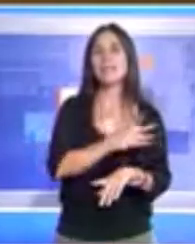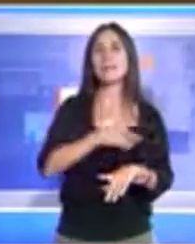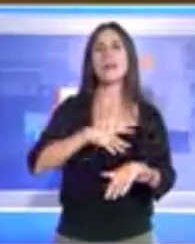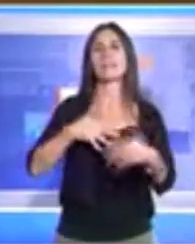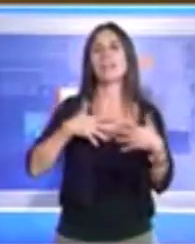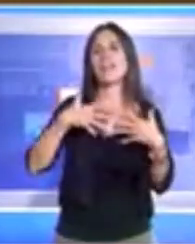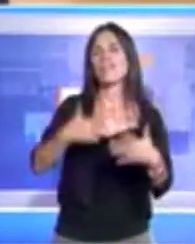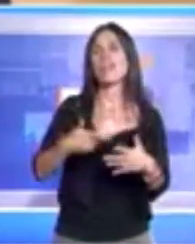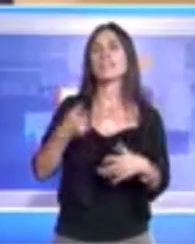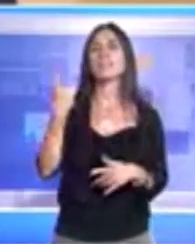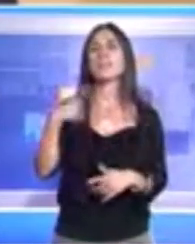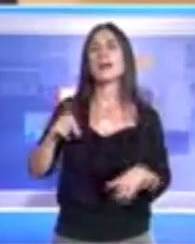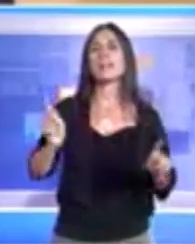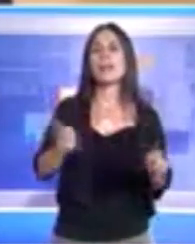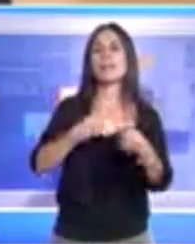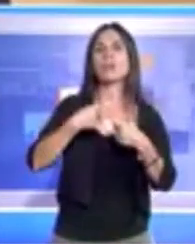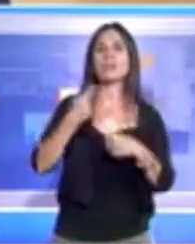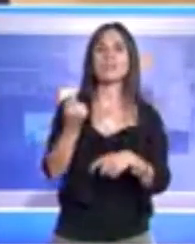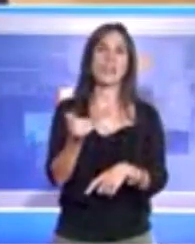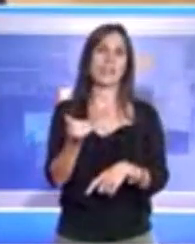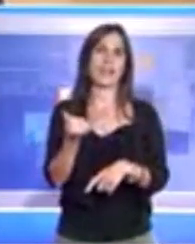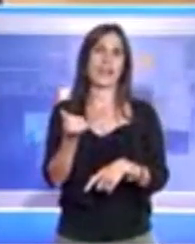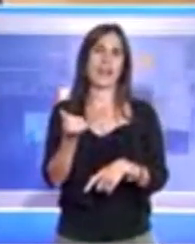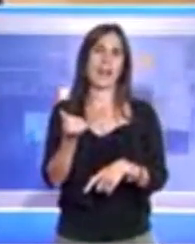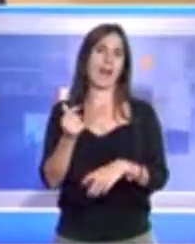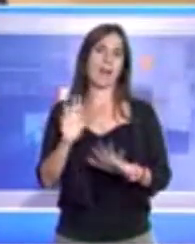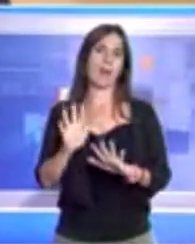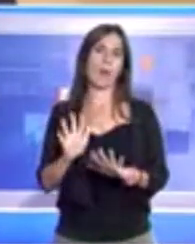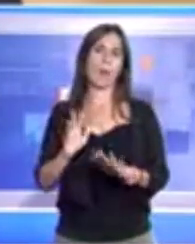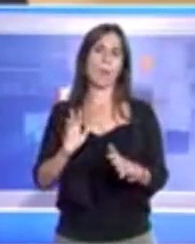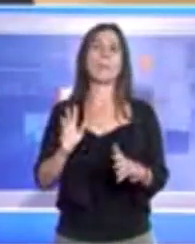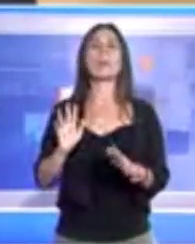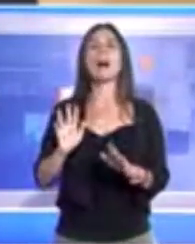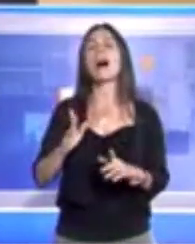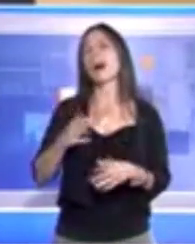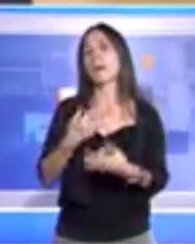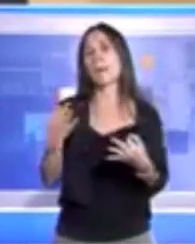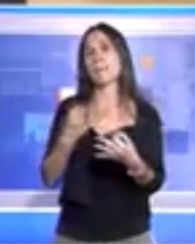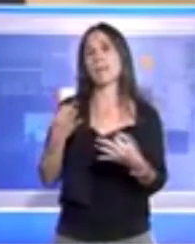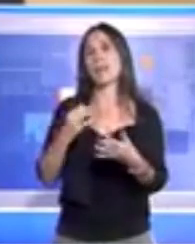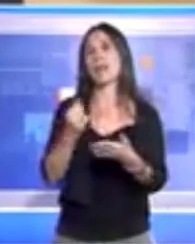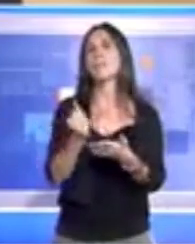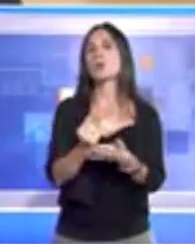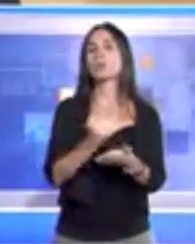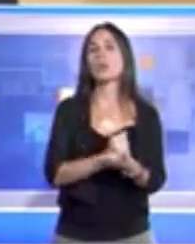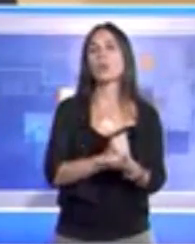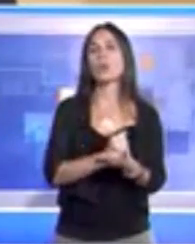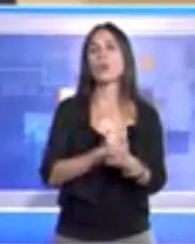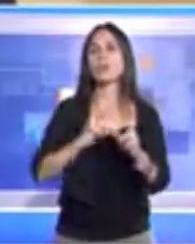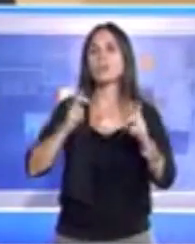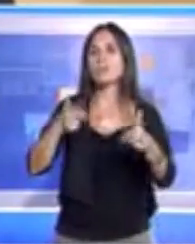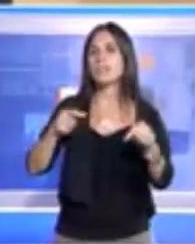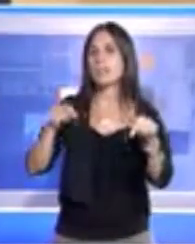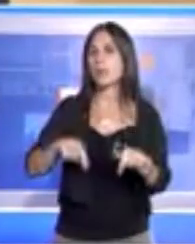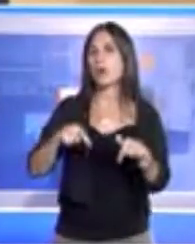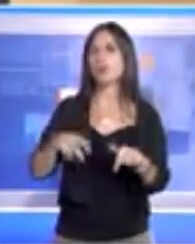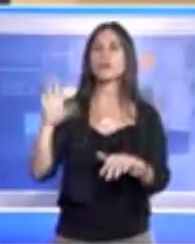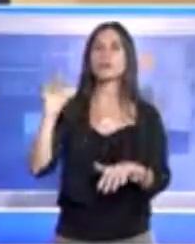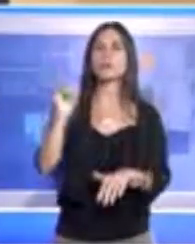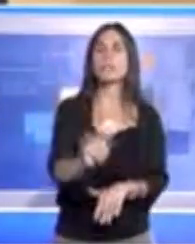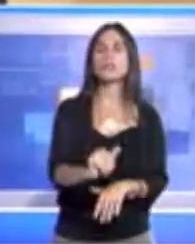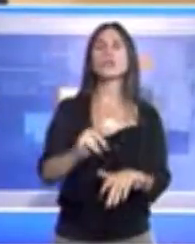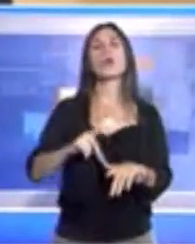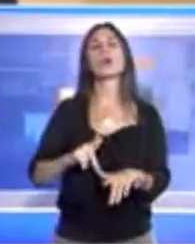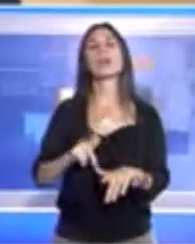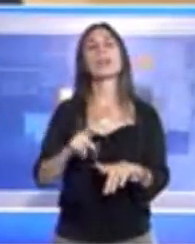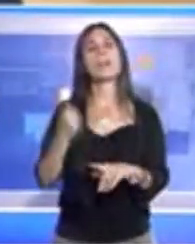di estorcere denaro in una maniera davvero misera quindi va benissimo questo protocollo e ci sforzeremo Non solo oggi ma tutti i giorni in tutti